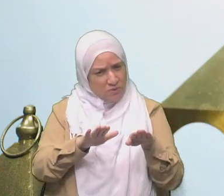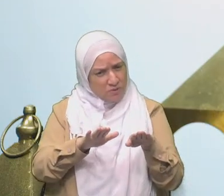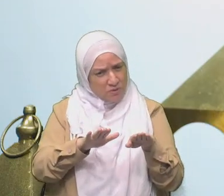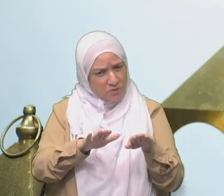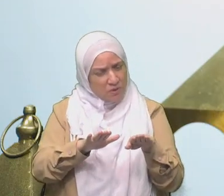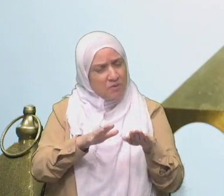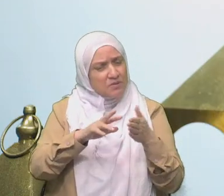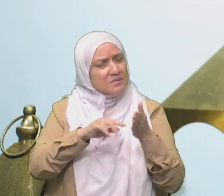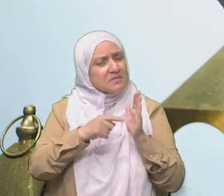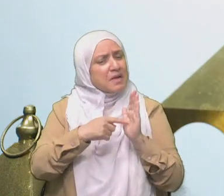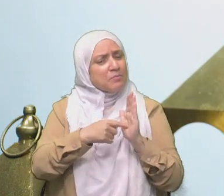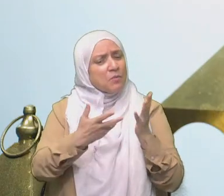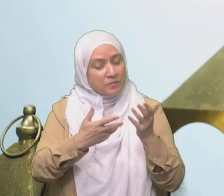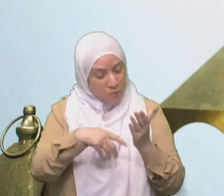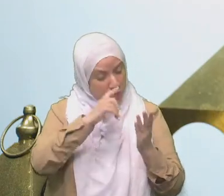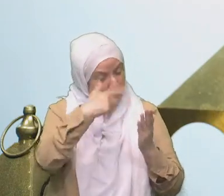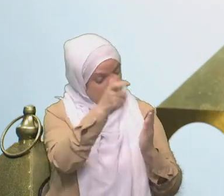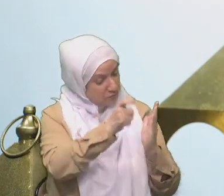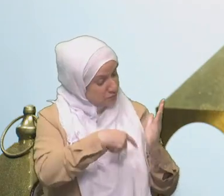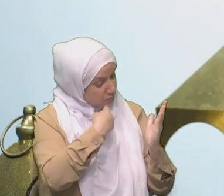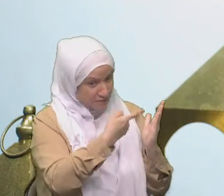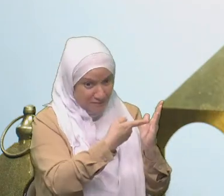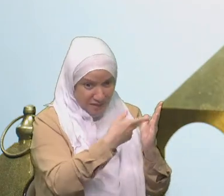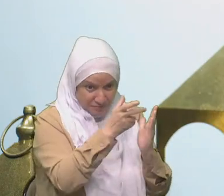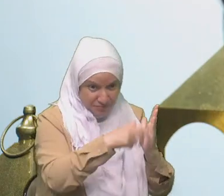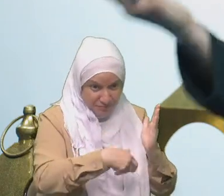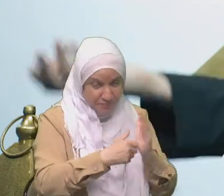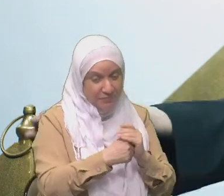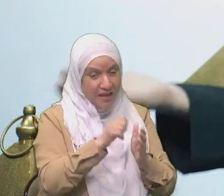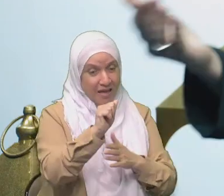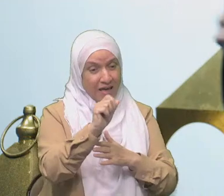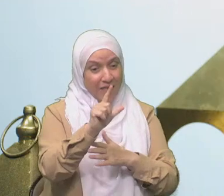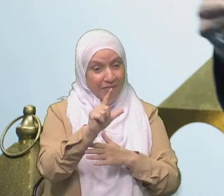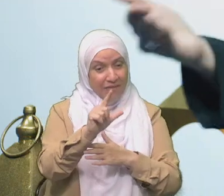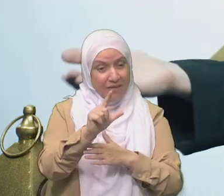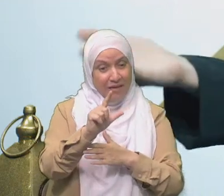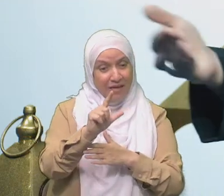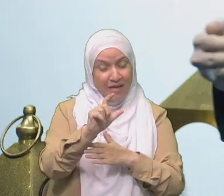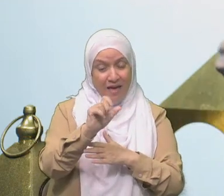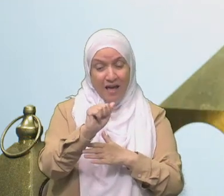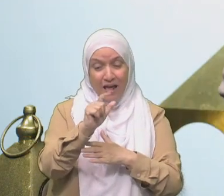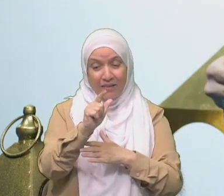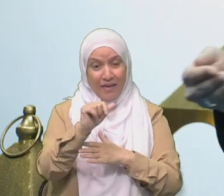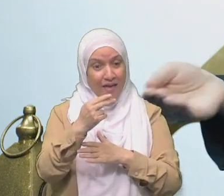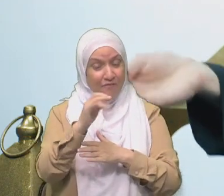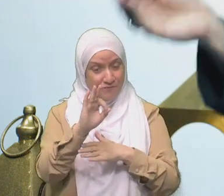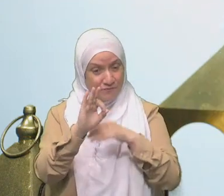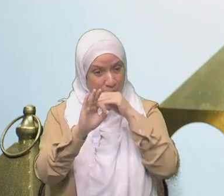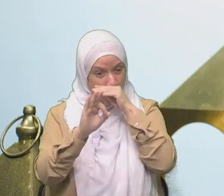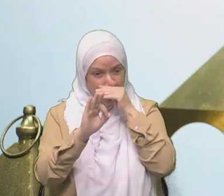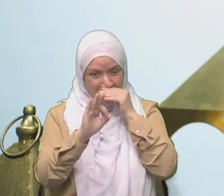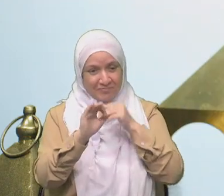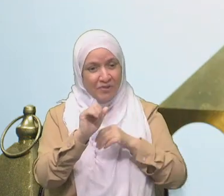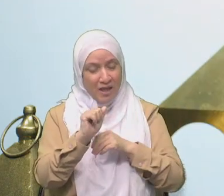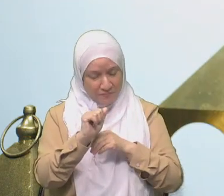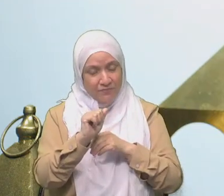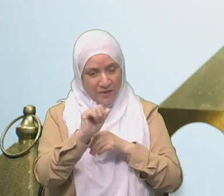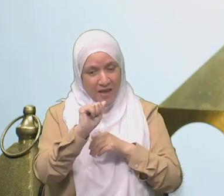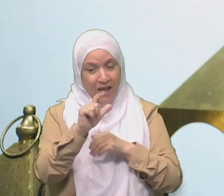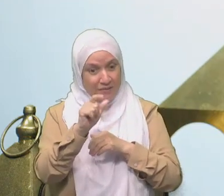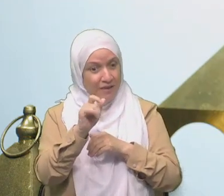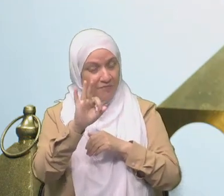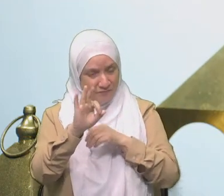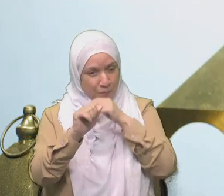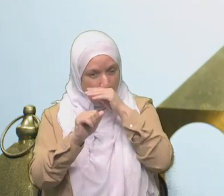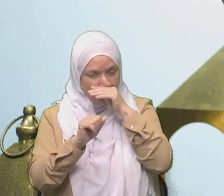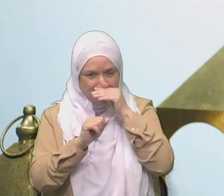وَلَئِنْ رُدِدْتُ إِلَىٰ رَبِّي, and if I go back to my Lord, He's going to treat me well. فَأَمَّا الْإِنسَانُ إِذَا مَوْتَلَاهُ رَبُّهُ فَأَكْرَمَهُ وَنَعَمَ